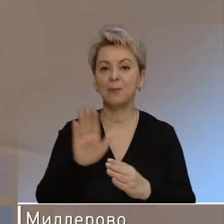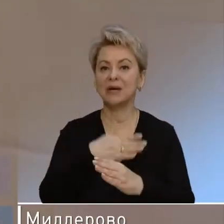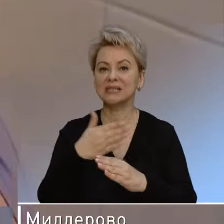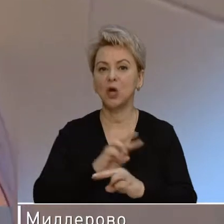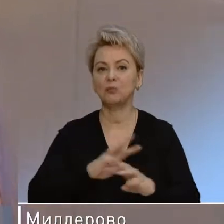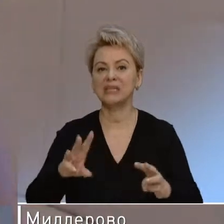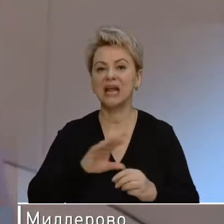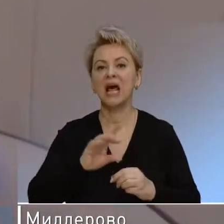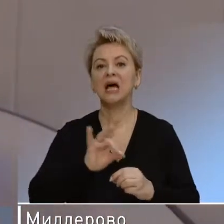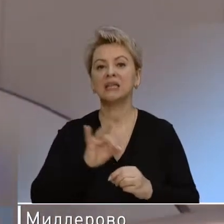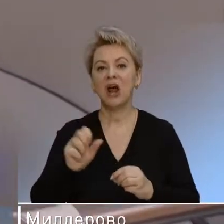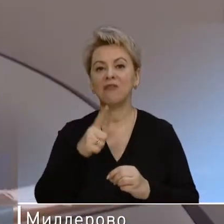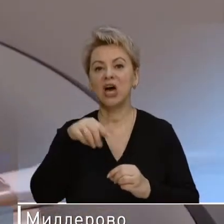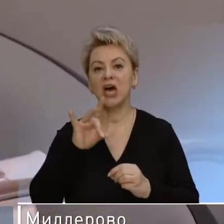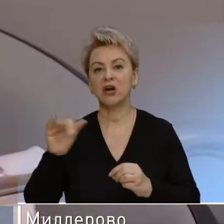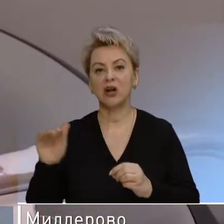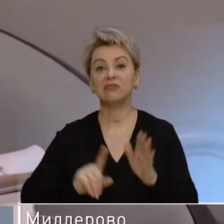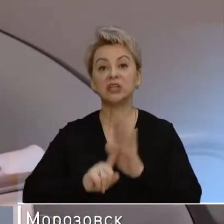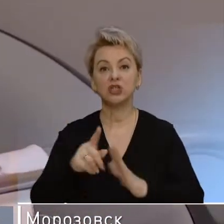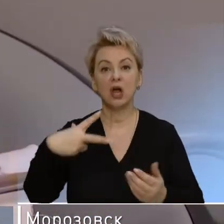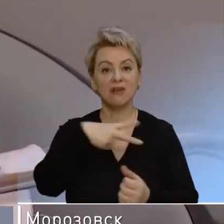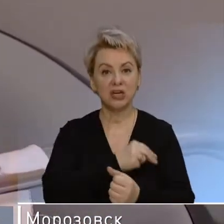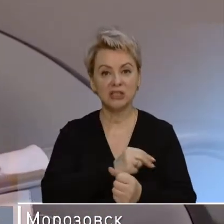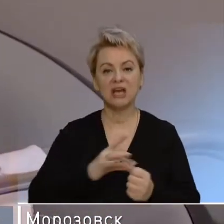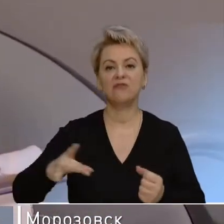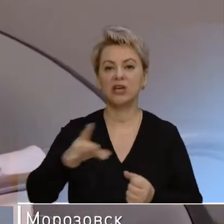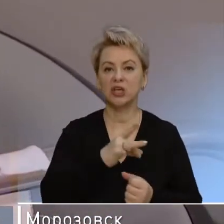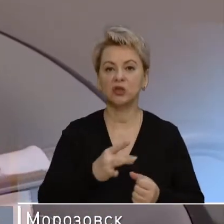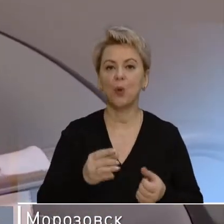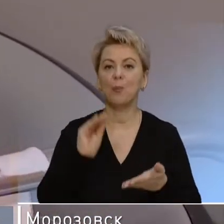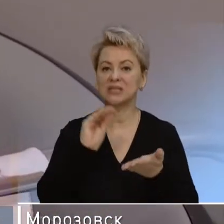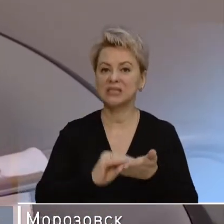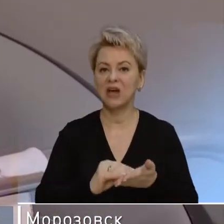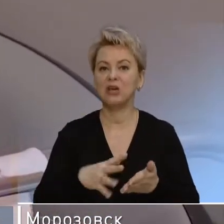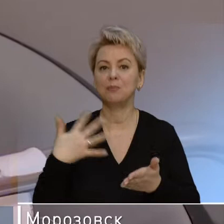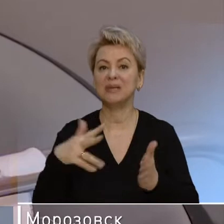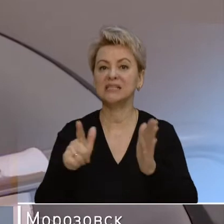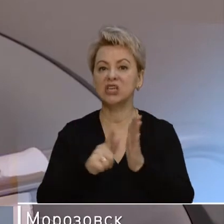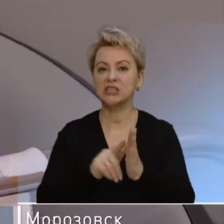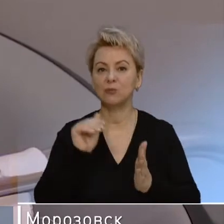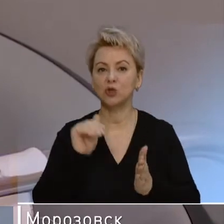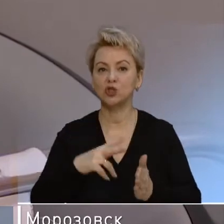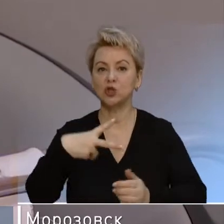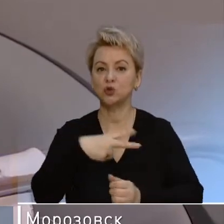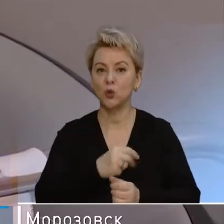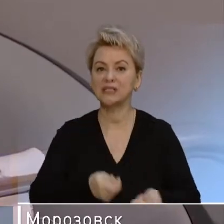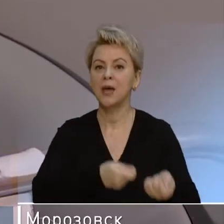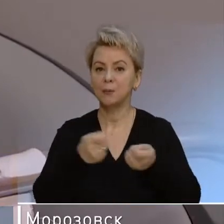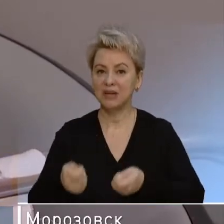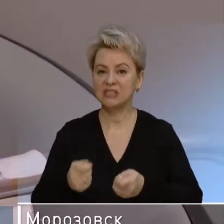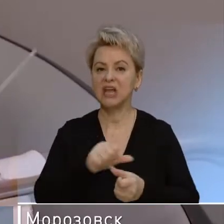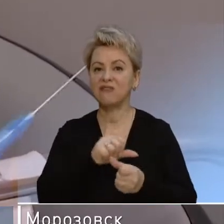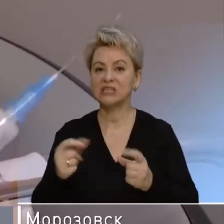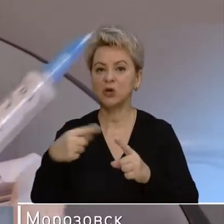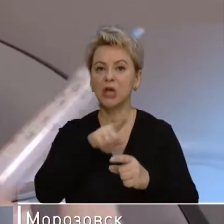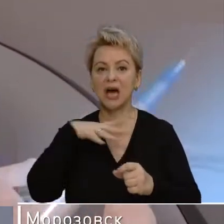распределению Минздрава РФ. Всего с начала массовой вакцинации в регион поставлено более 57 тысяч доз вакцины. В